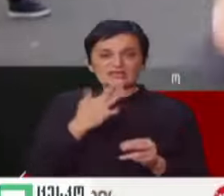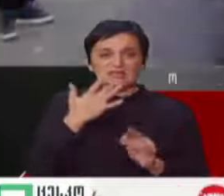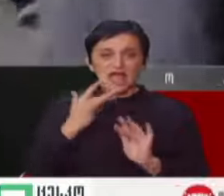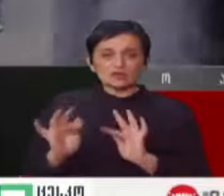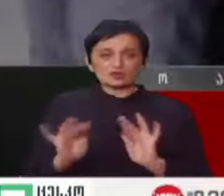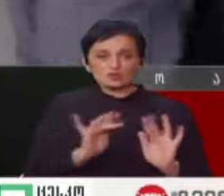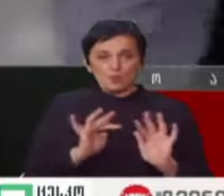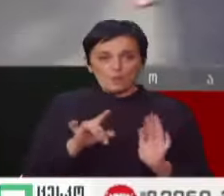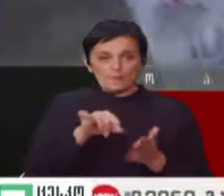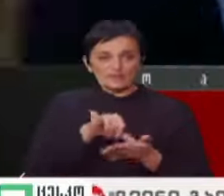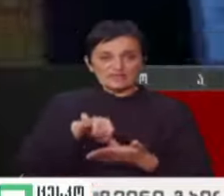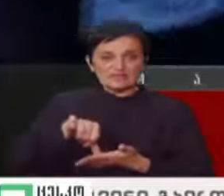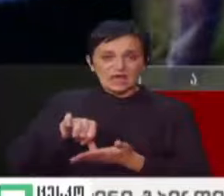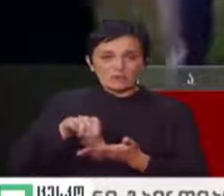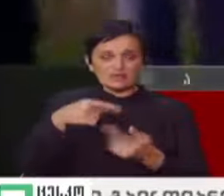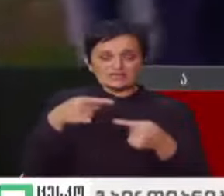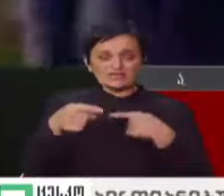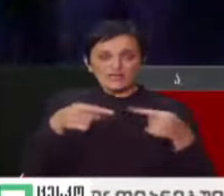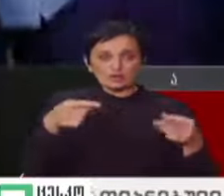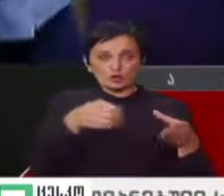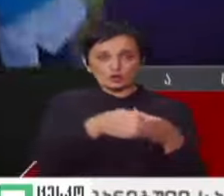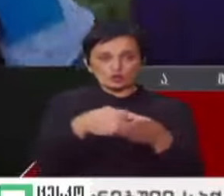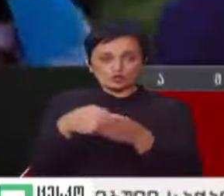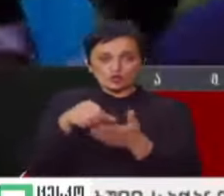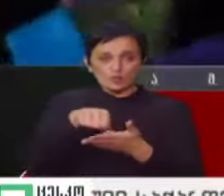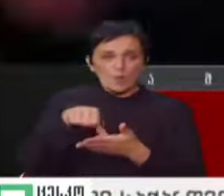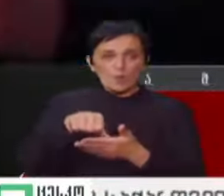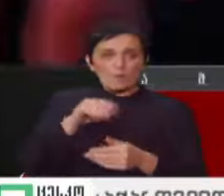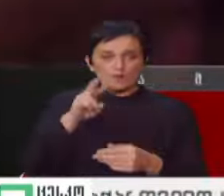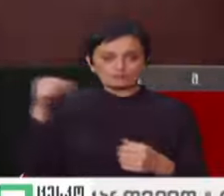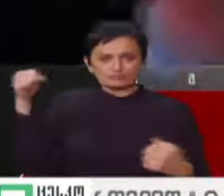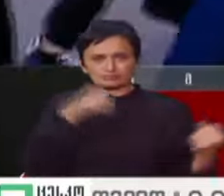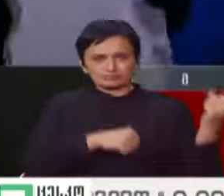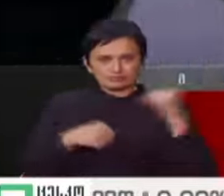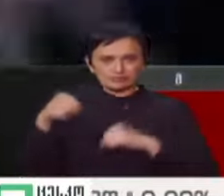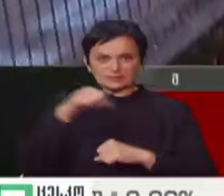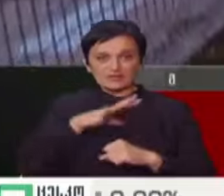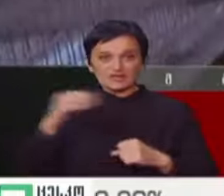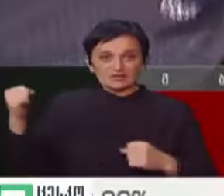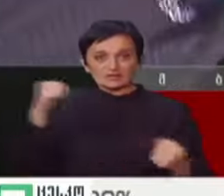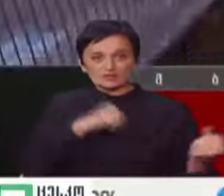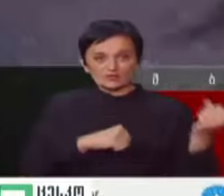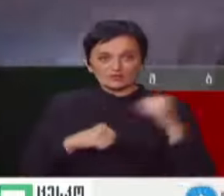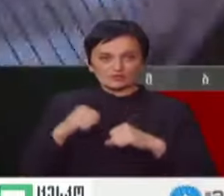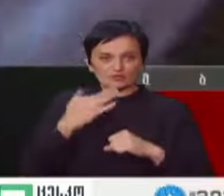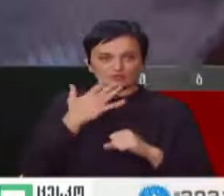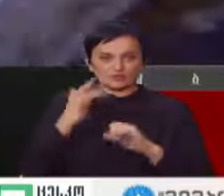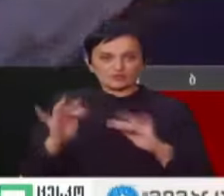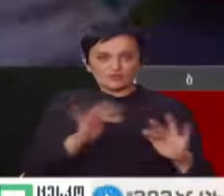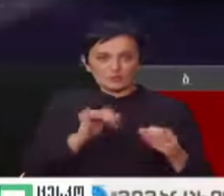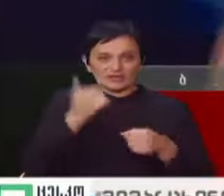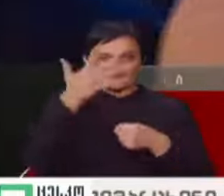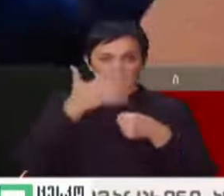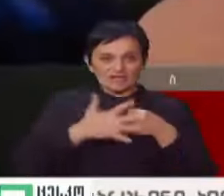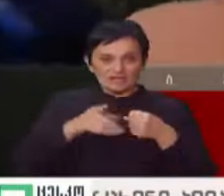ნაციონალური მოძრაობის წარმომადგენლებისა და სხვადასხვა ჯგუფის მონაწილეობით ფიზიკური დაპირისპირება მოხდა. დაპირისპირება იყო ნაციონალური მოძრაობის